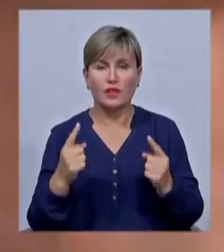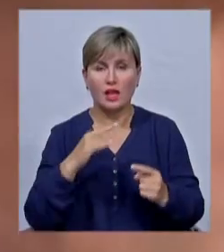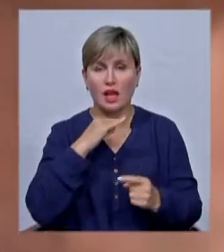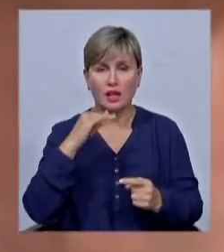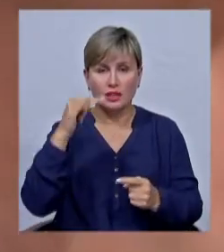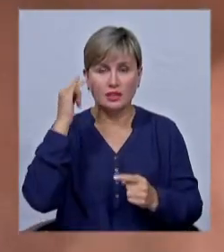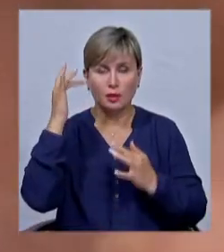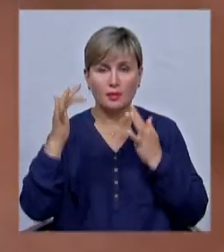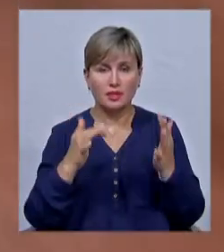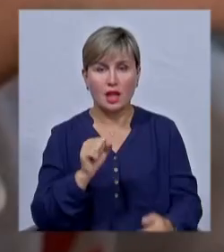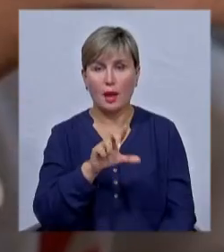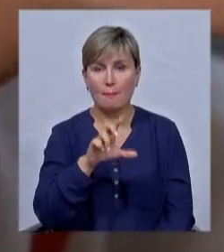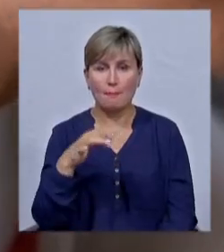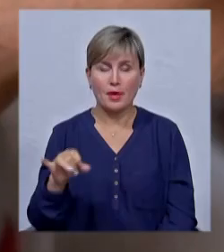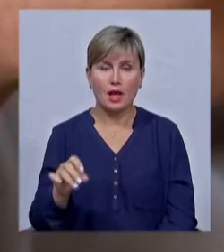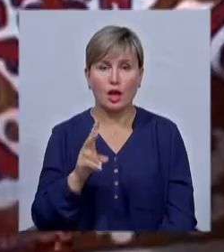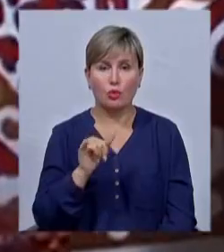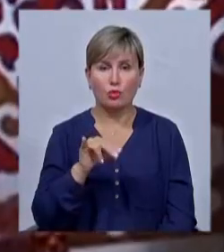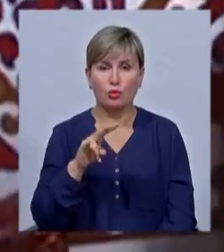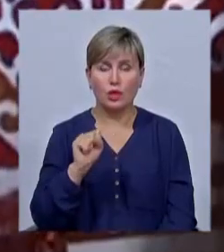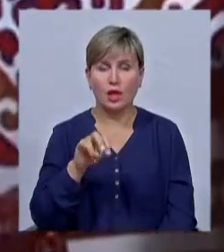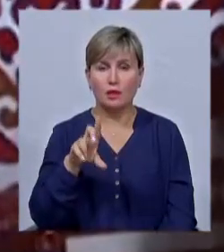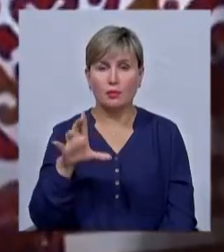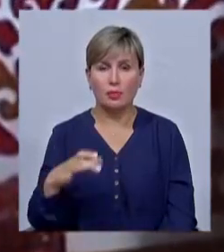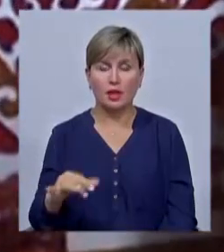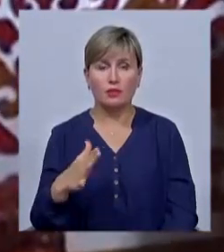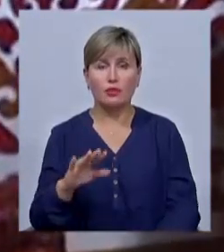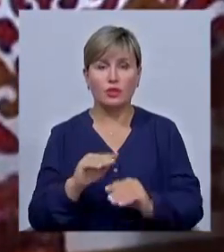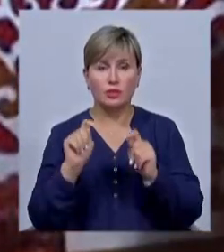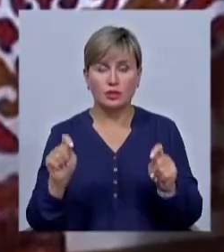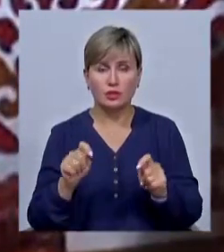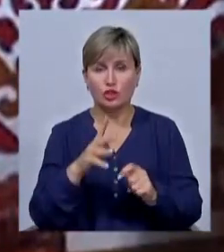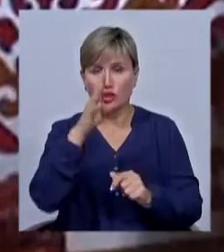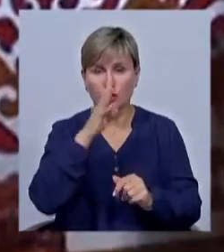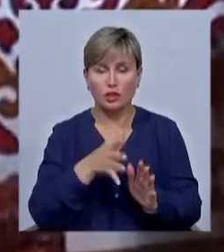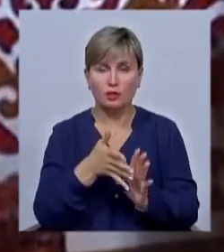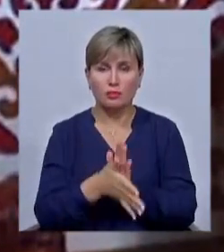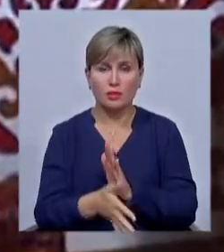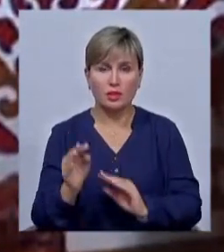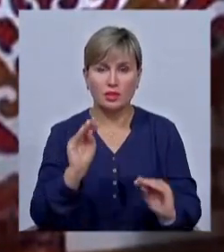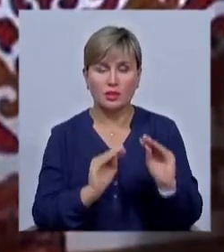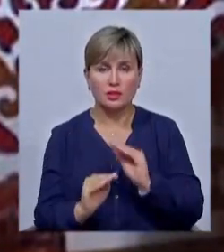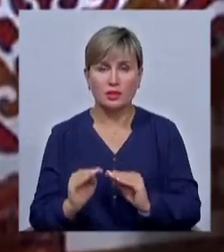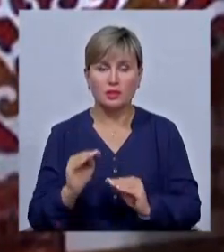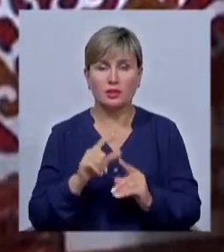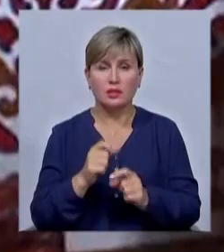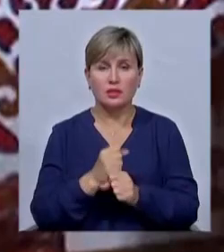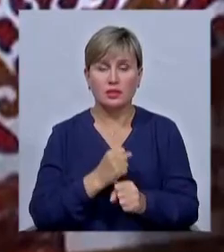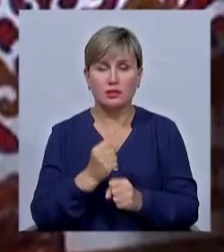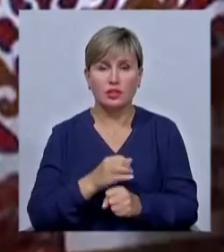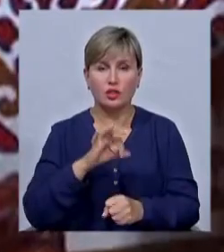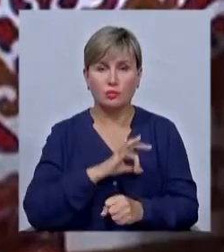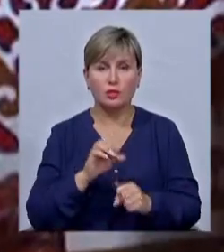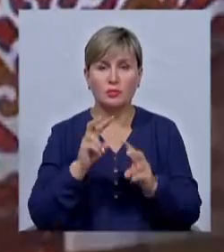мыслителя абая кунанбаева на ее создание у автора ушло четыре месяца по словам майдаса при изготовлении он